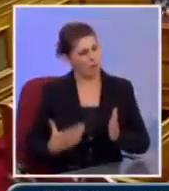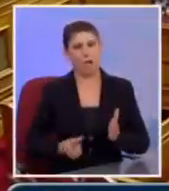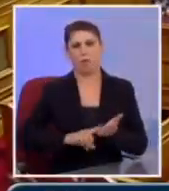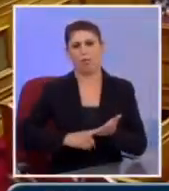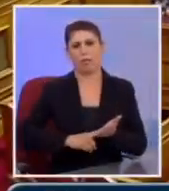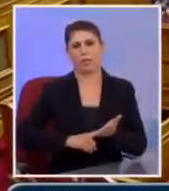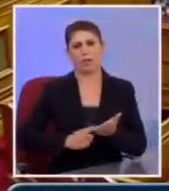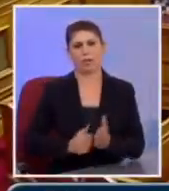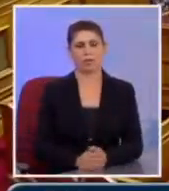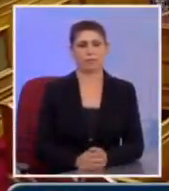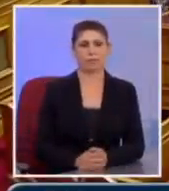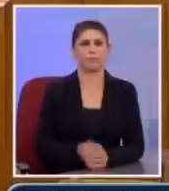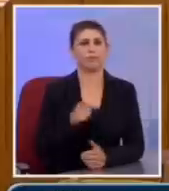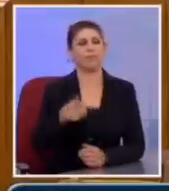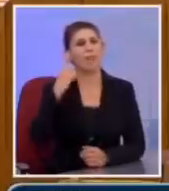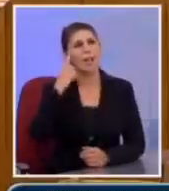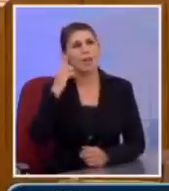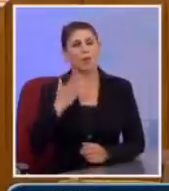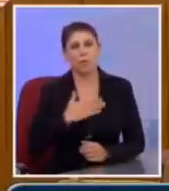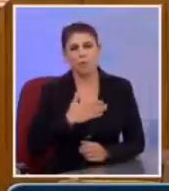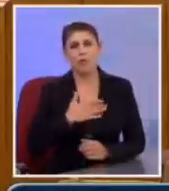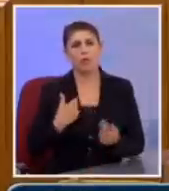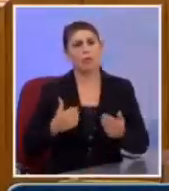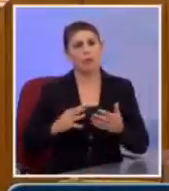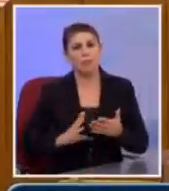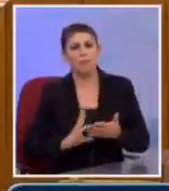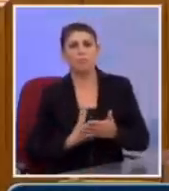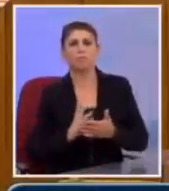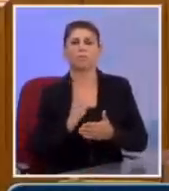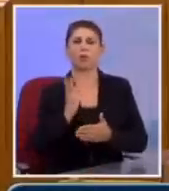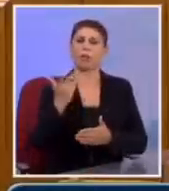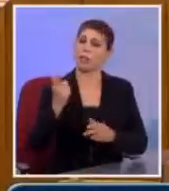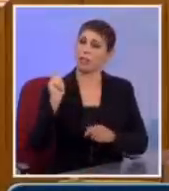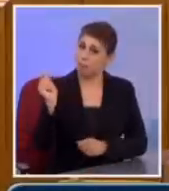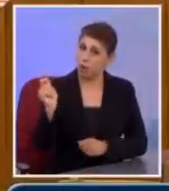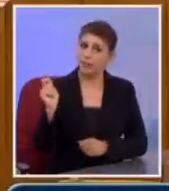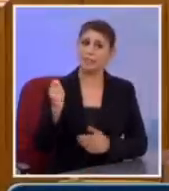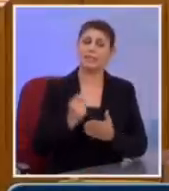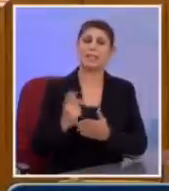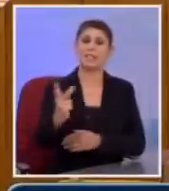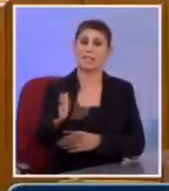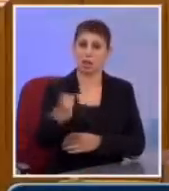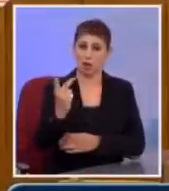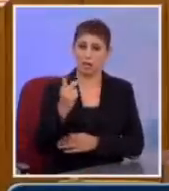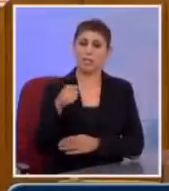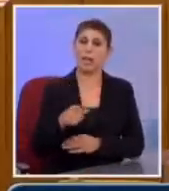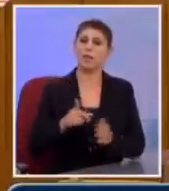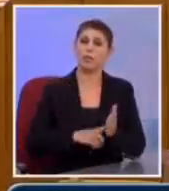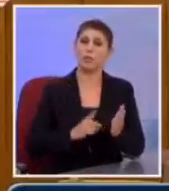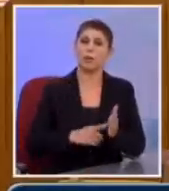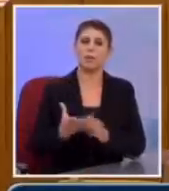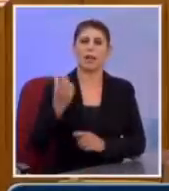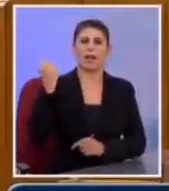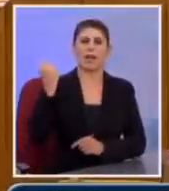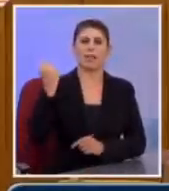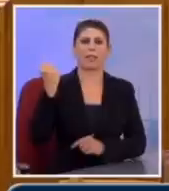ηθαγένεια. Αυτό νομίζω ότι είναι μια πρόοδος και της πολιτικής και της κοινωνίας, και αυτό πρέπει να το